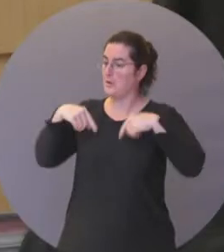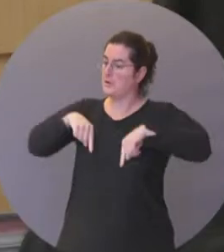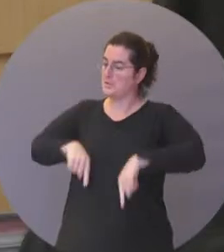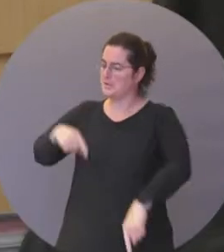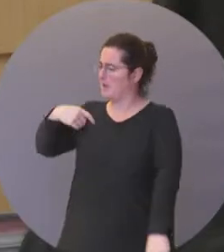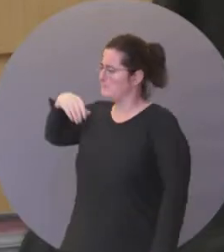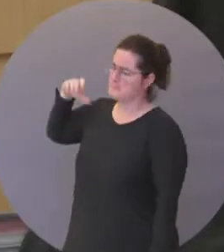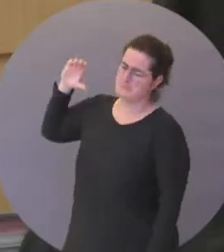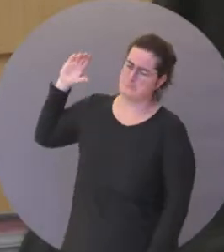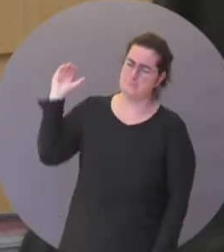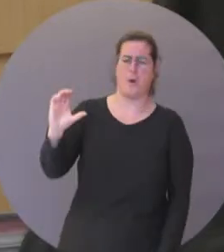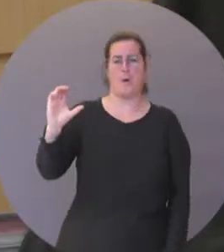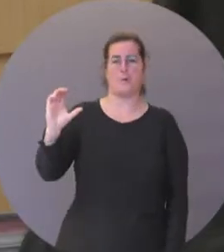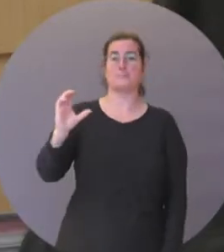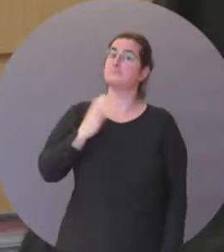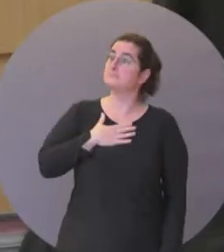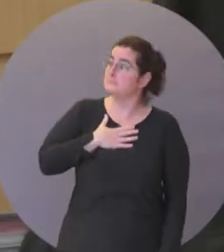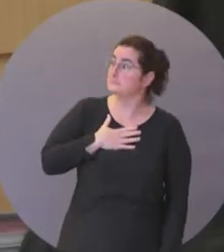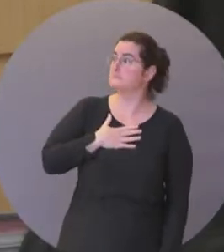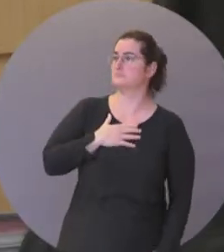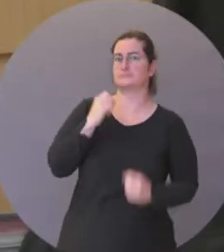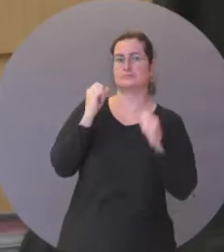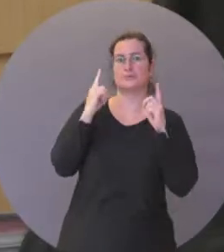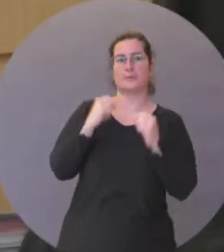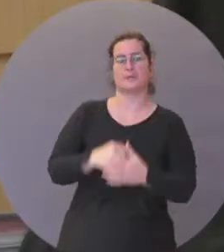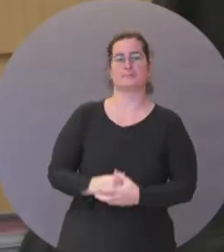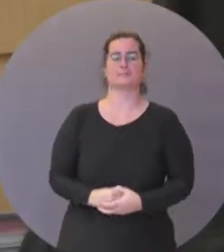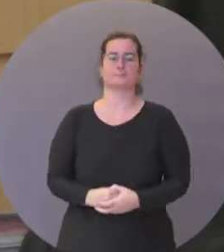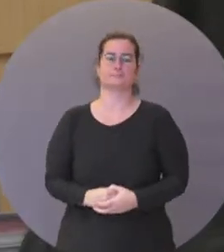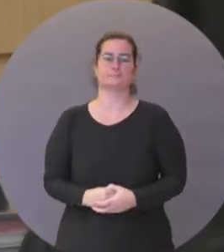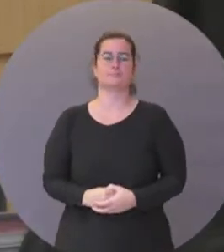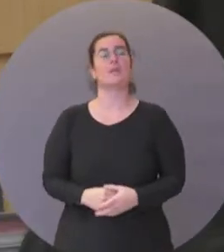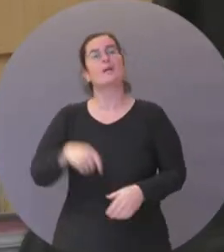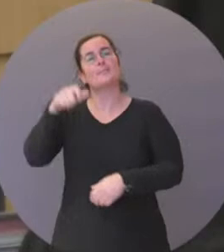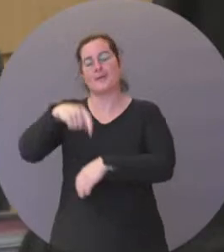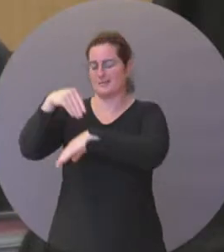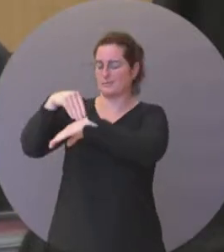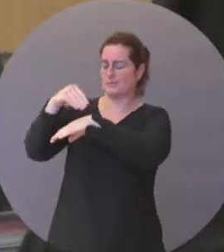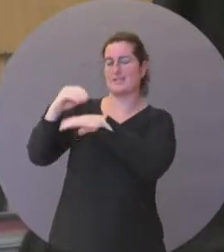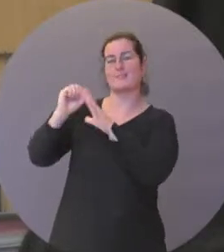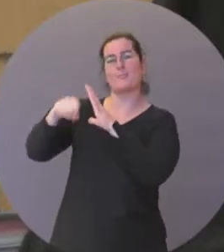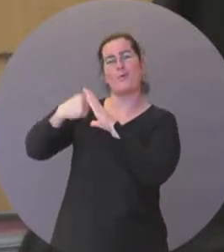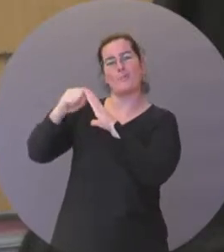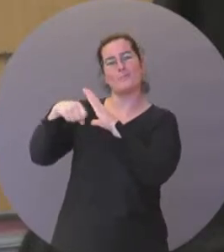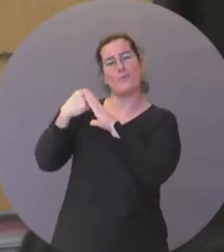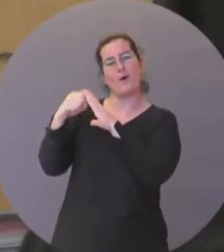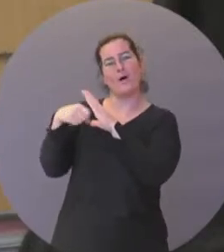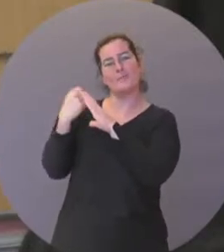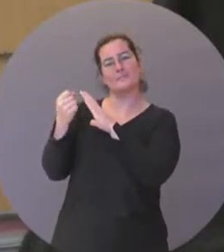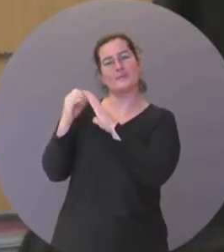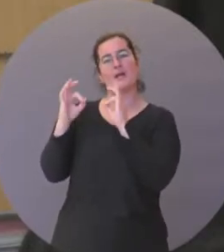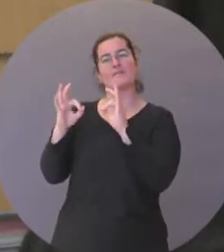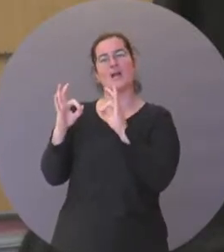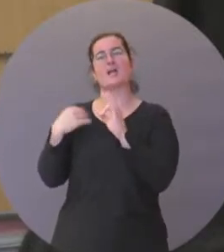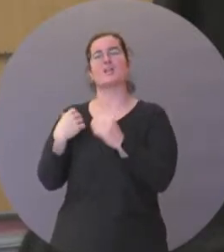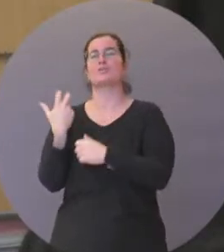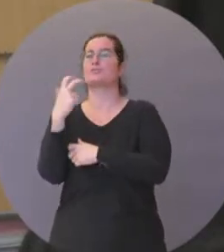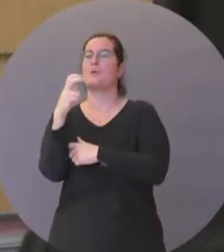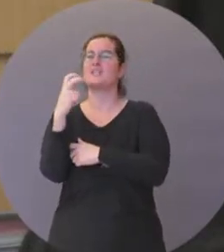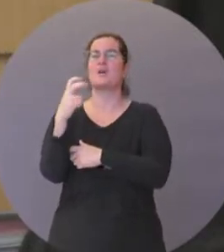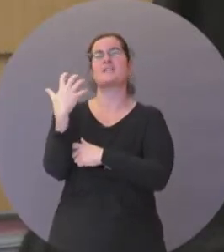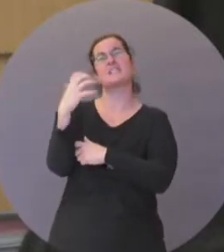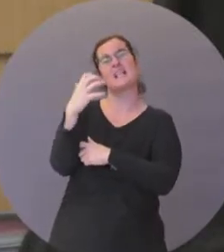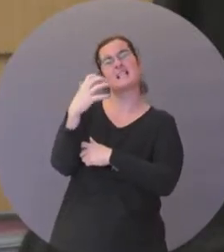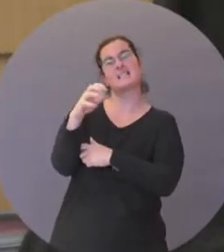mettre sur le sujet un conseiller Pôle emploi qui avait jusqu'à présent un portefeuille de 300 à 500